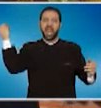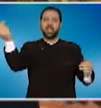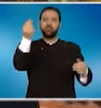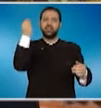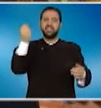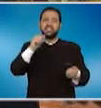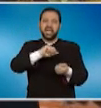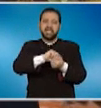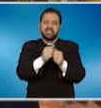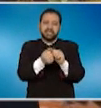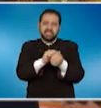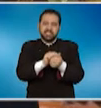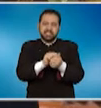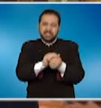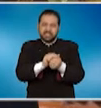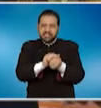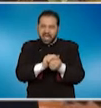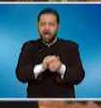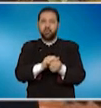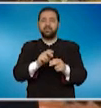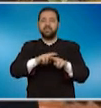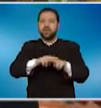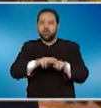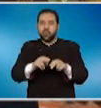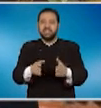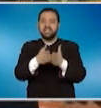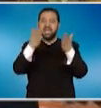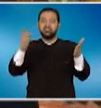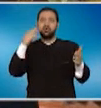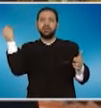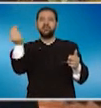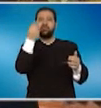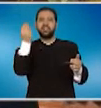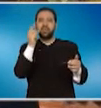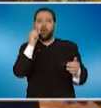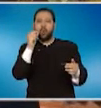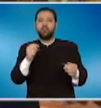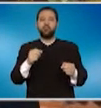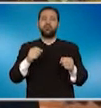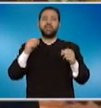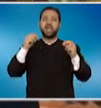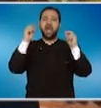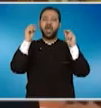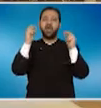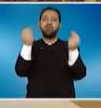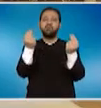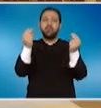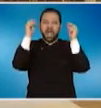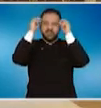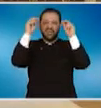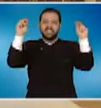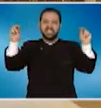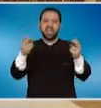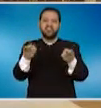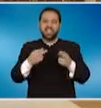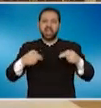dumnezeiască sau perspectivă autonomă la evenimentul Bunei Vestiri. Invitatul nostru este părintele lector